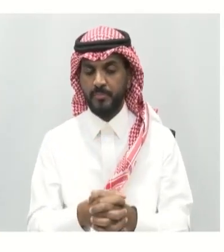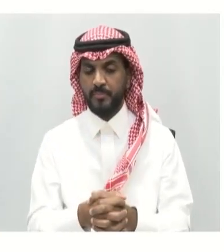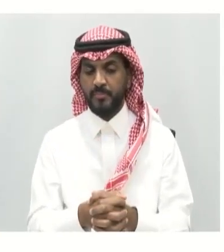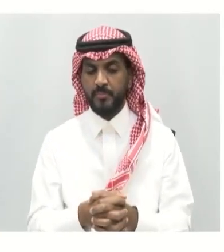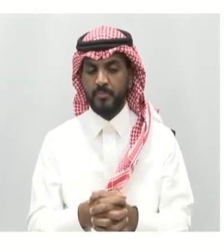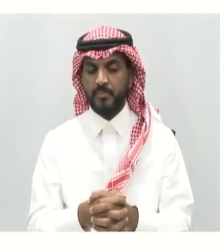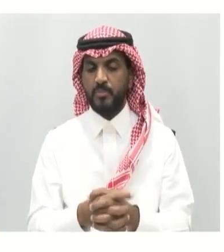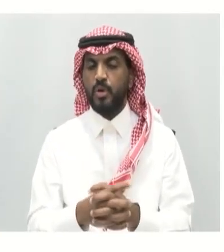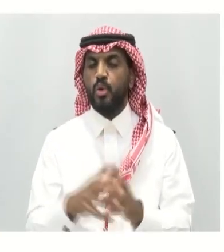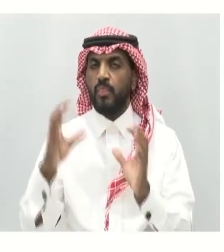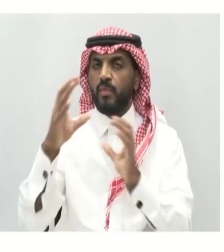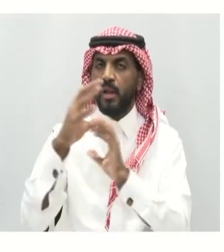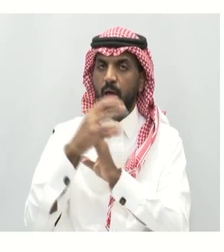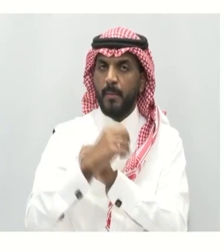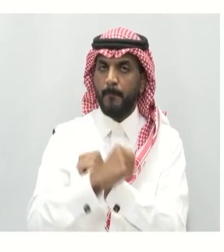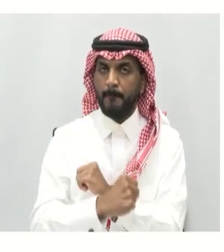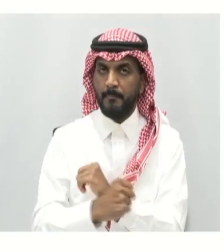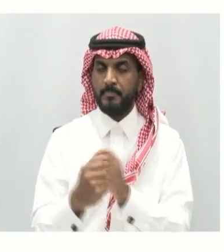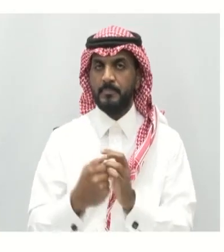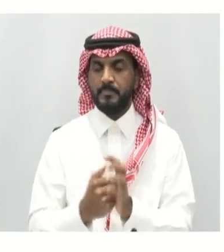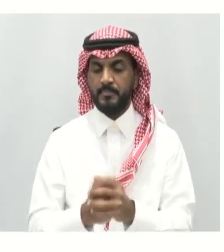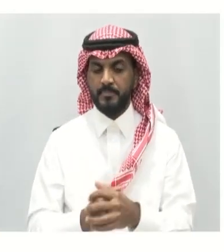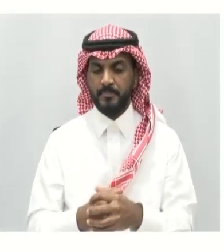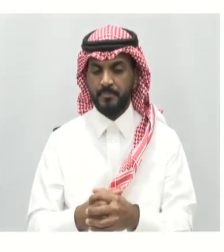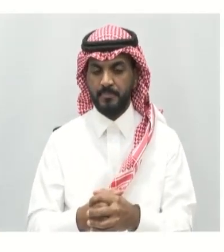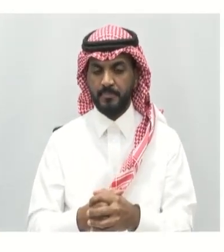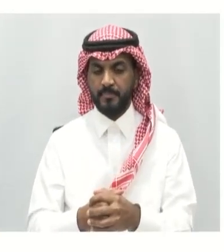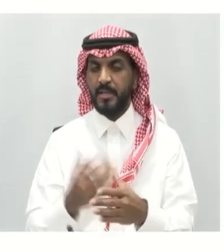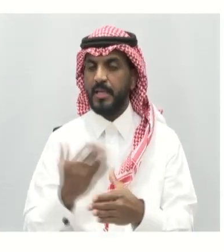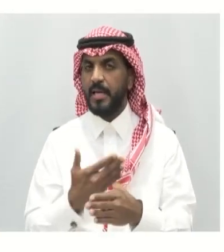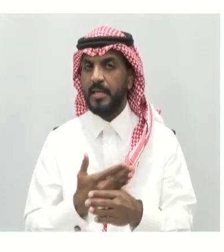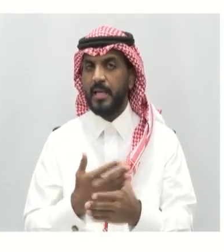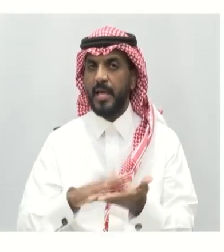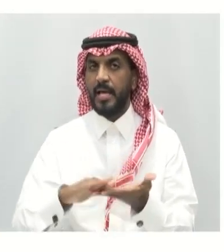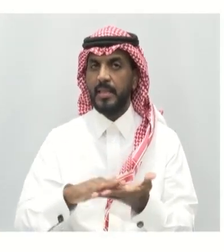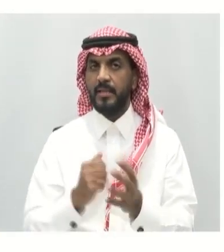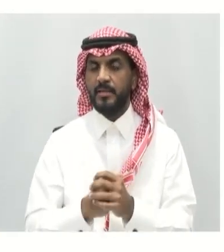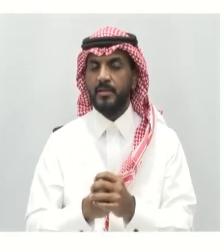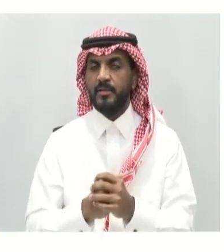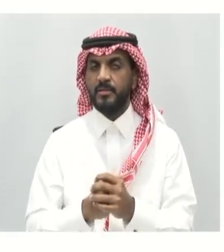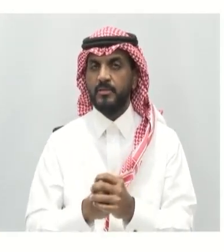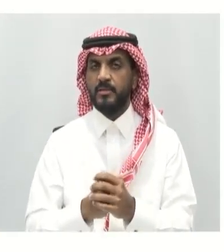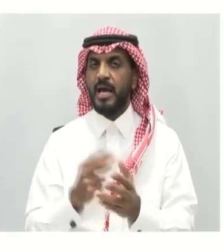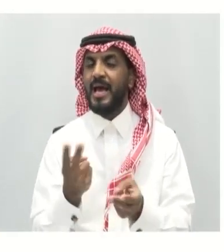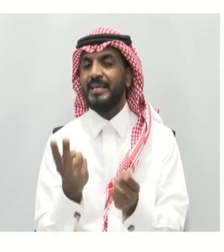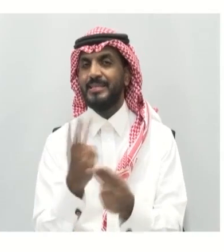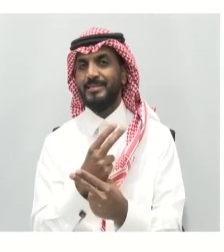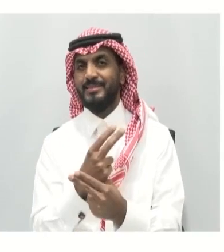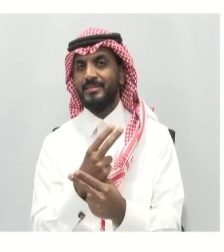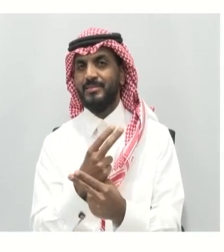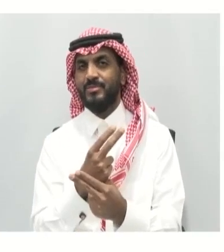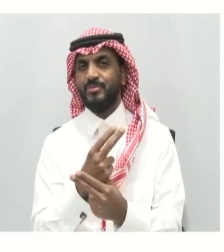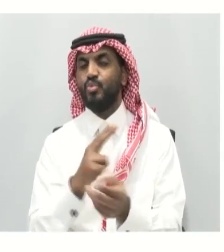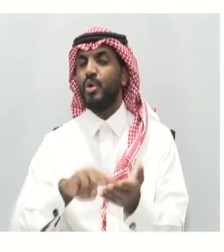يحل علينا الظلام لان ارض تكون في الجهه المعاكسه ما هي في الجهه اللي